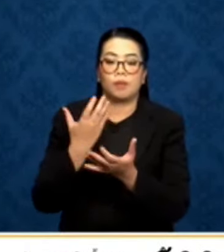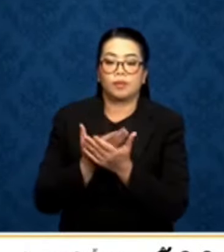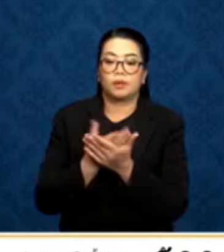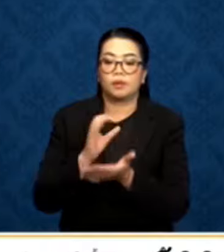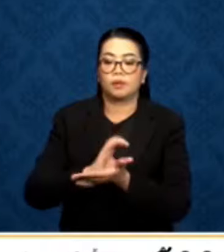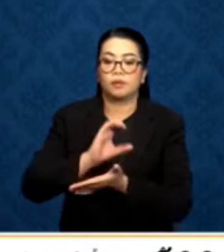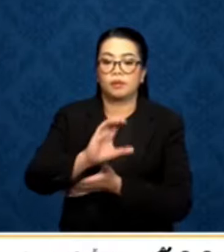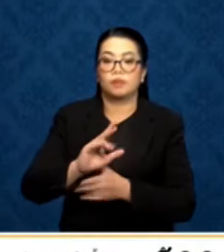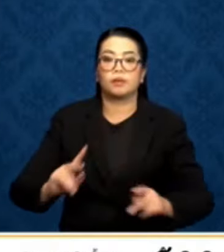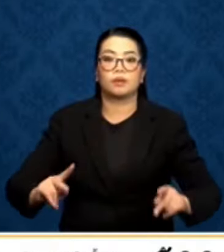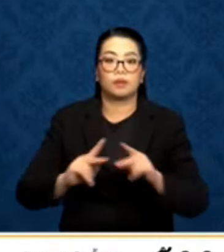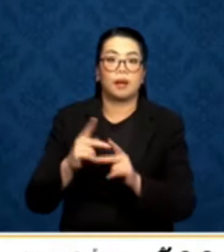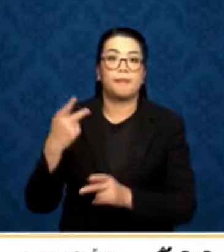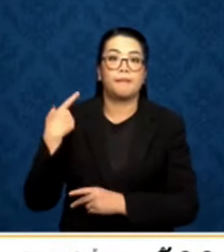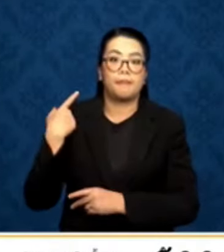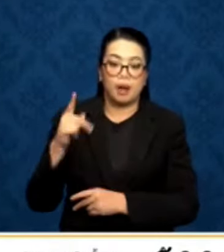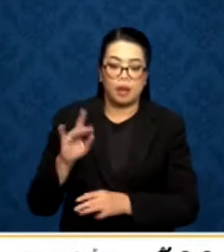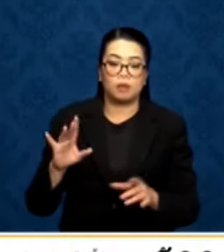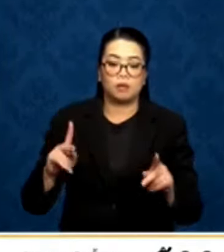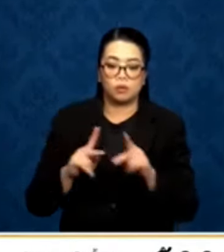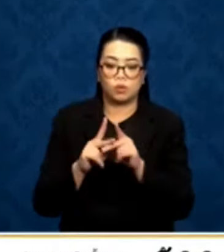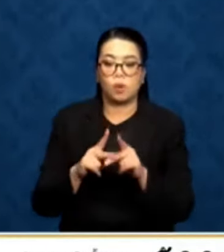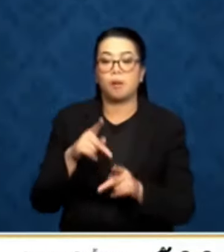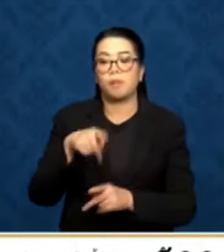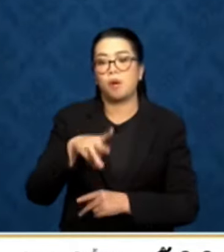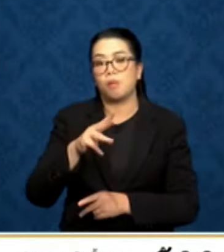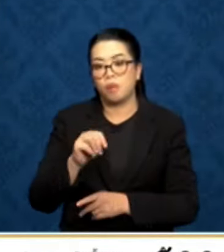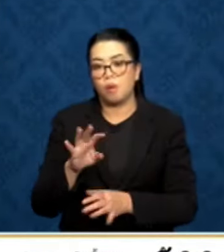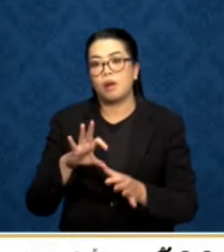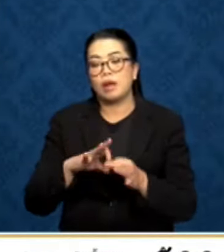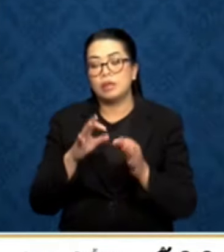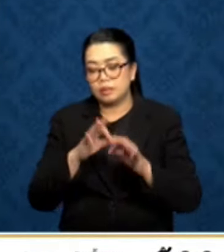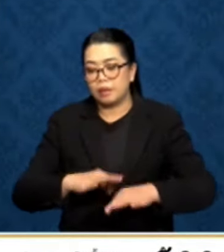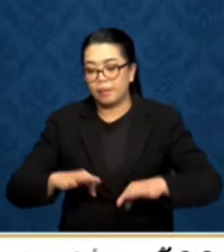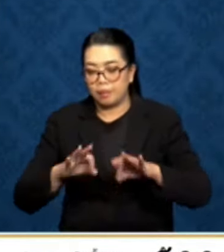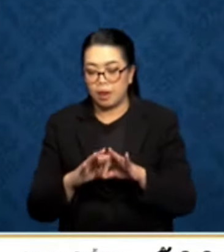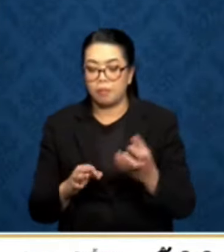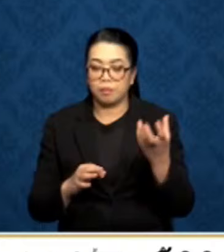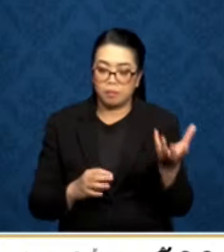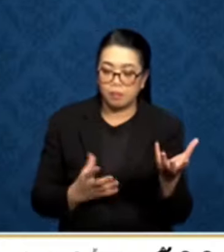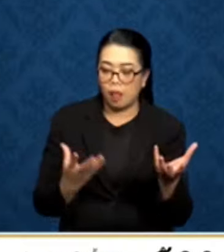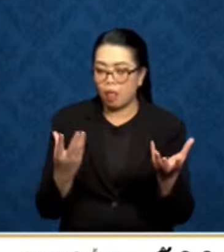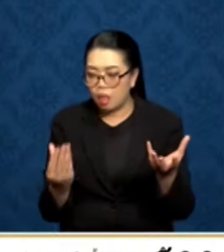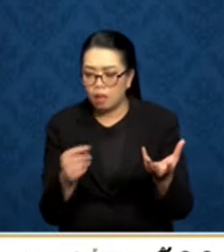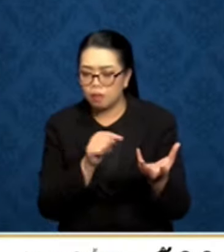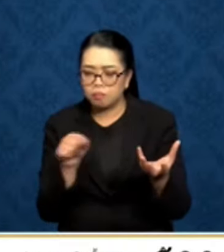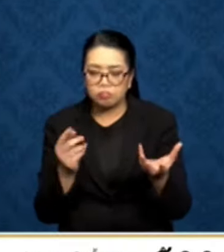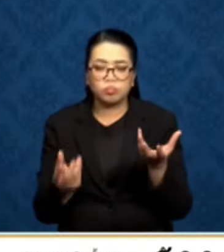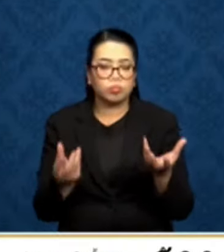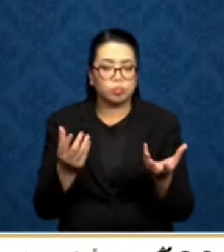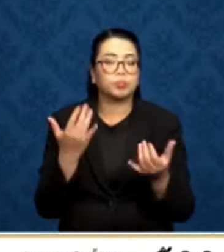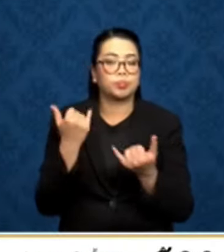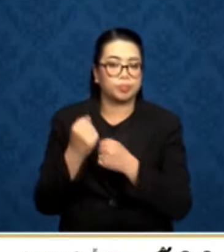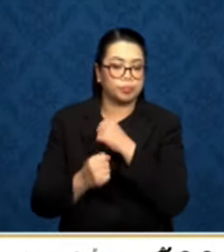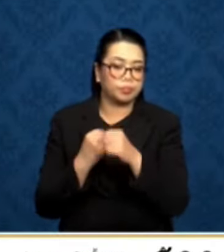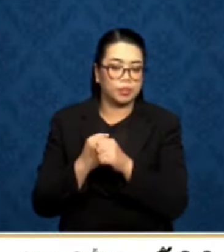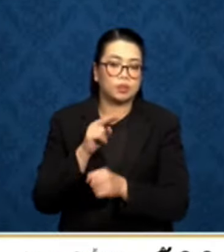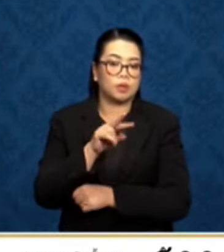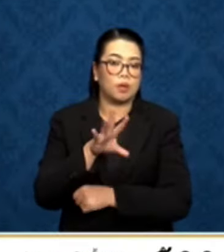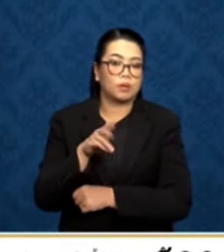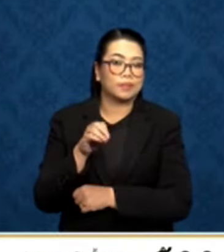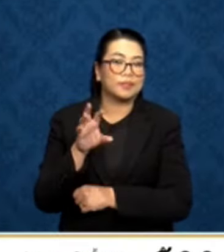กระทรวงพมครับที่ให้ความสำคัญกับฮาร์ดแวร์มากกว่าซอฟต์แวร์นะครับอันนี้ต้องขออนุญาตเรียนว่าในปีงบประมาณ